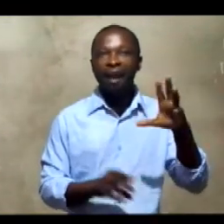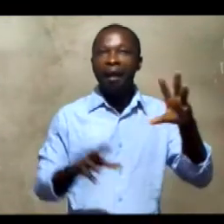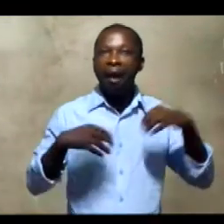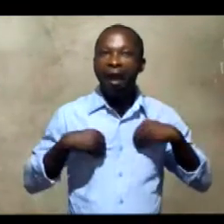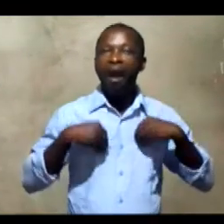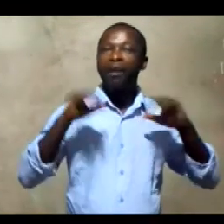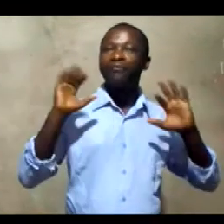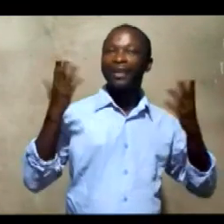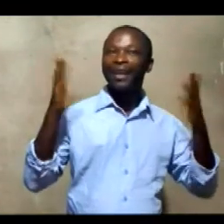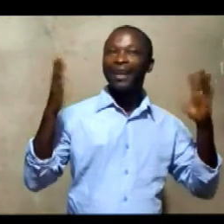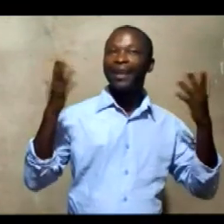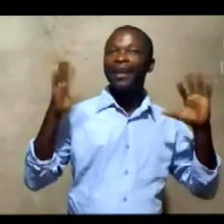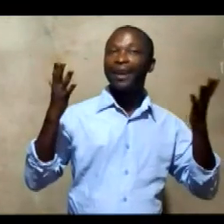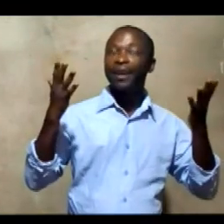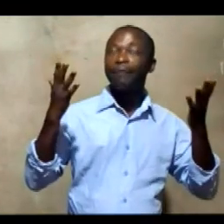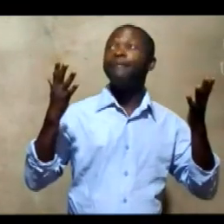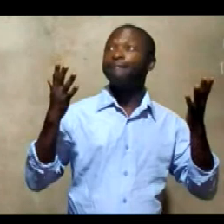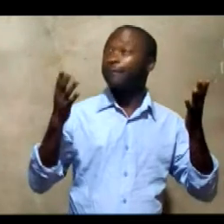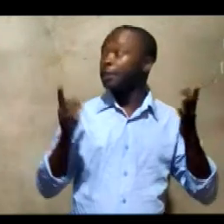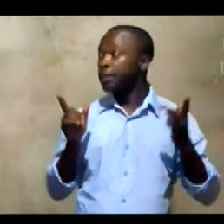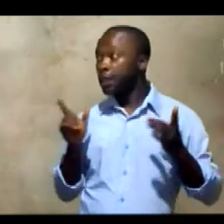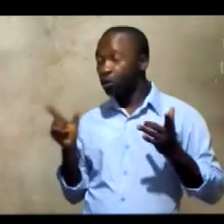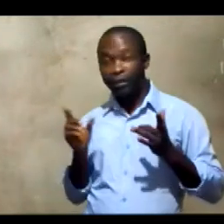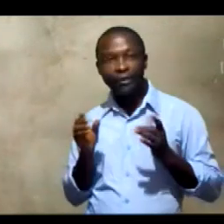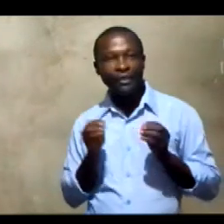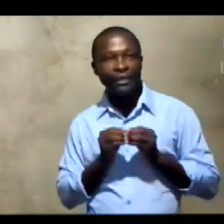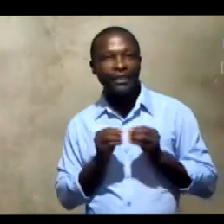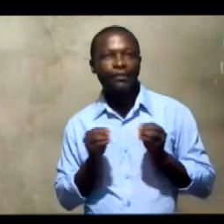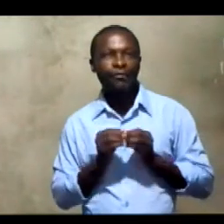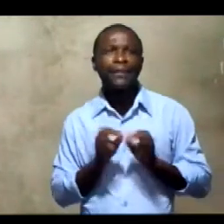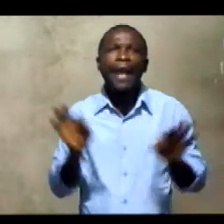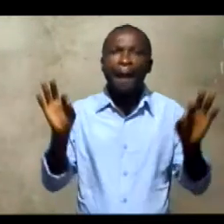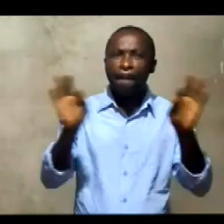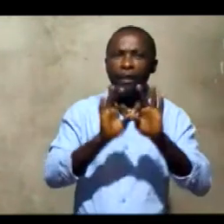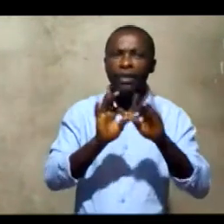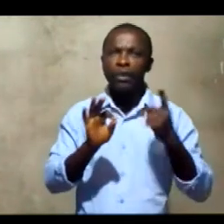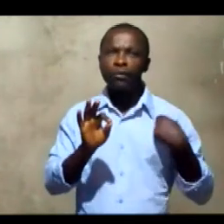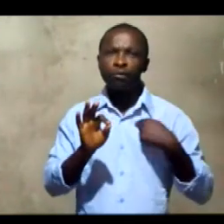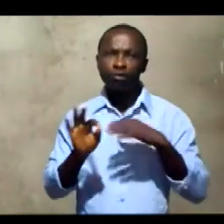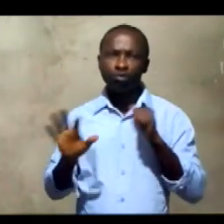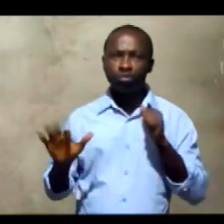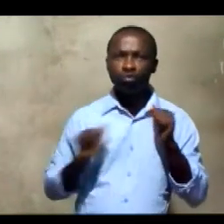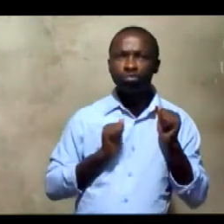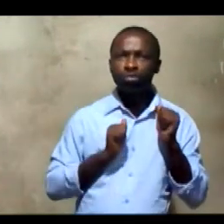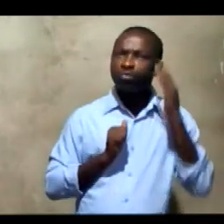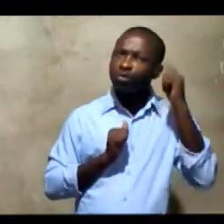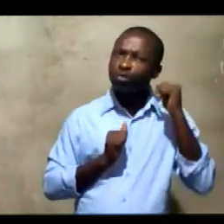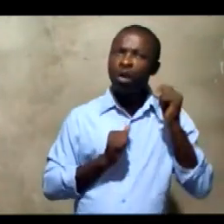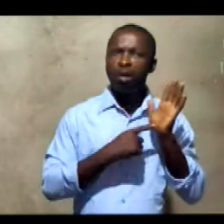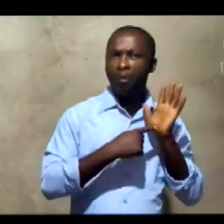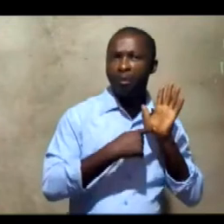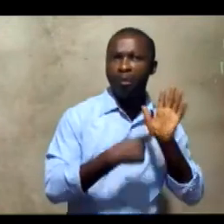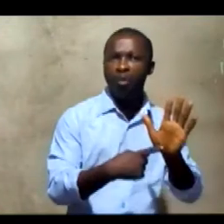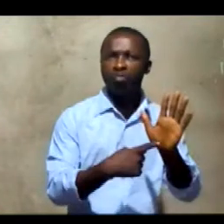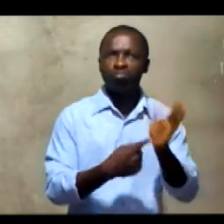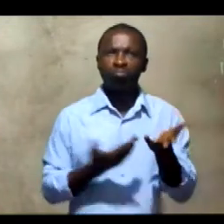jeu électoral, de dénoncer de façon spectaculaire aussi l'état du système électoral